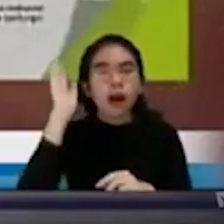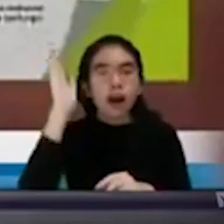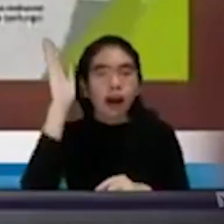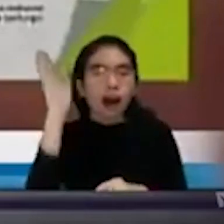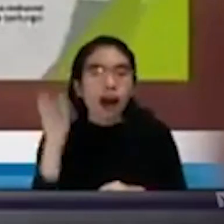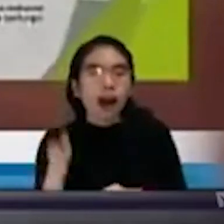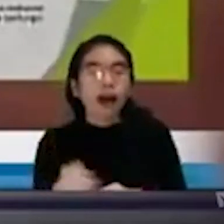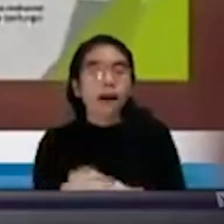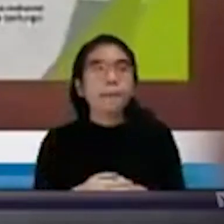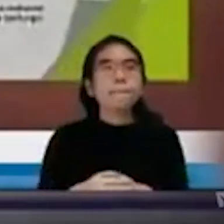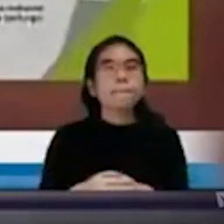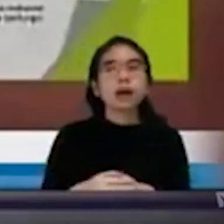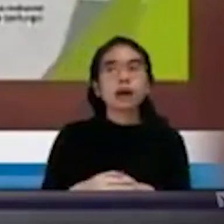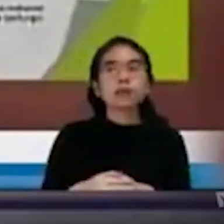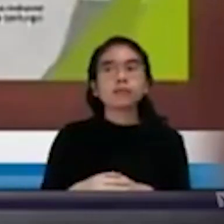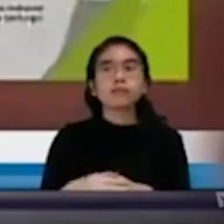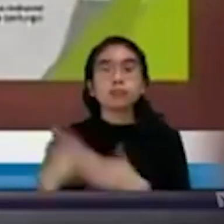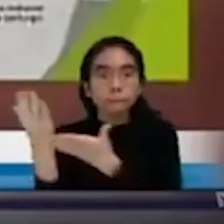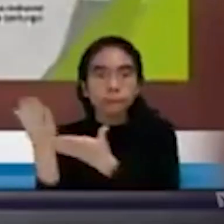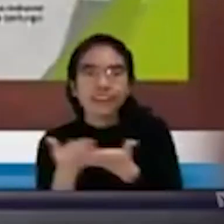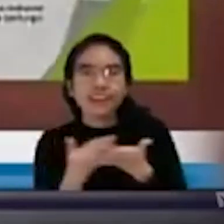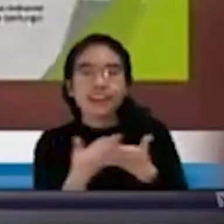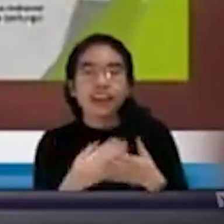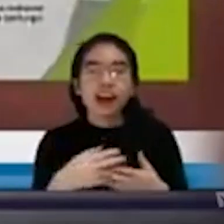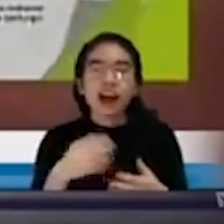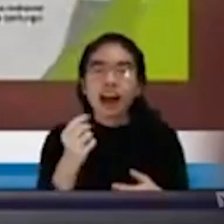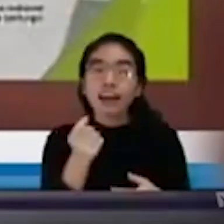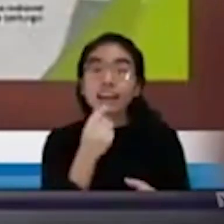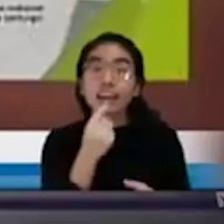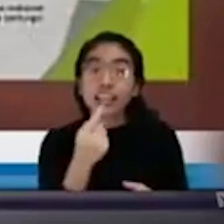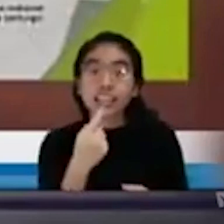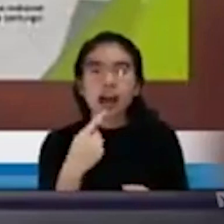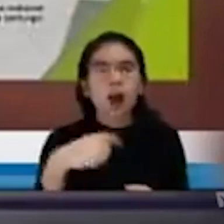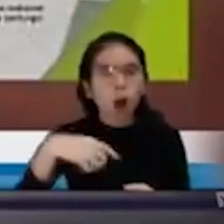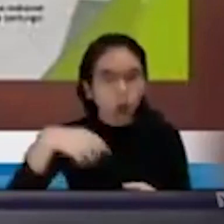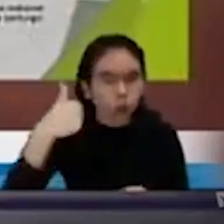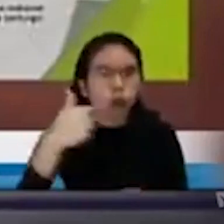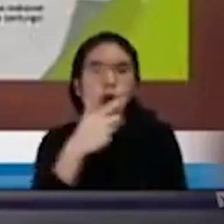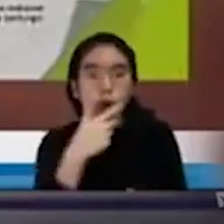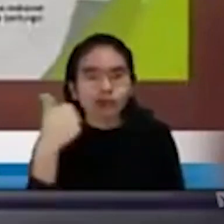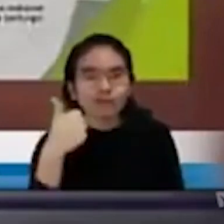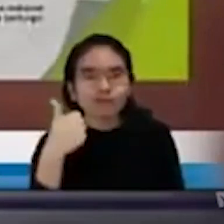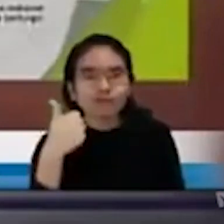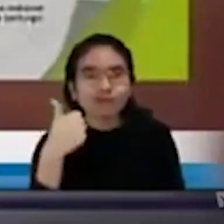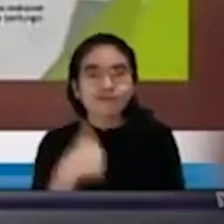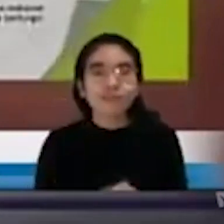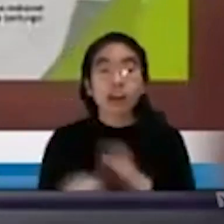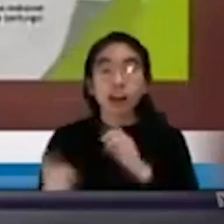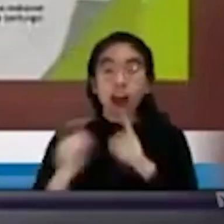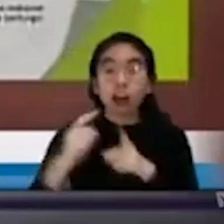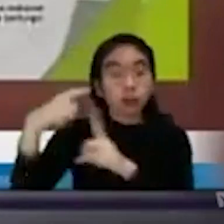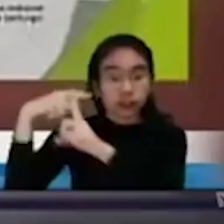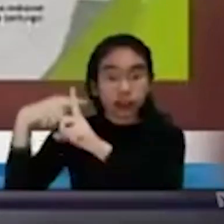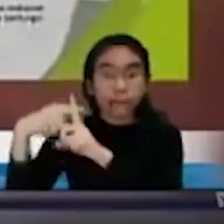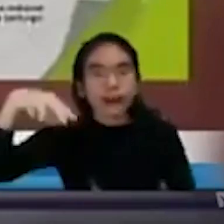itu makanan tidak akan terasa hambar dan tidak akan terlalu manis atau hanya satu bumbu saja